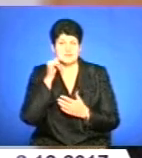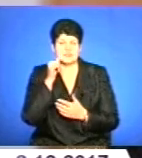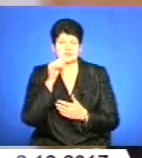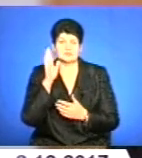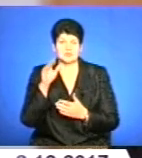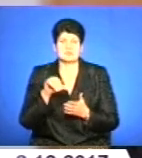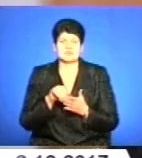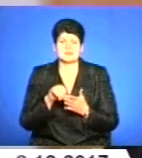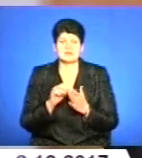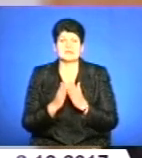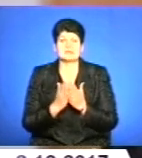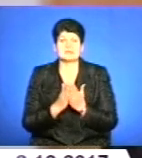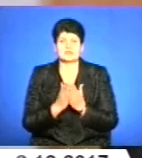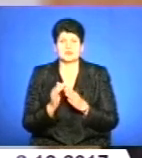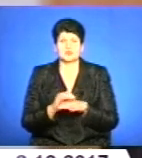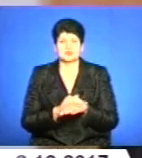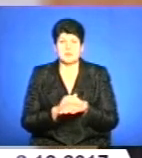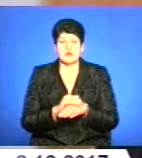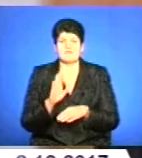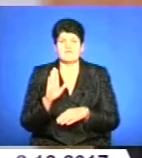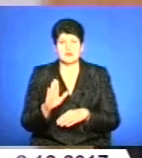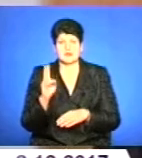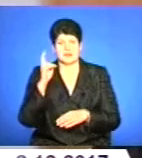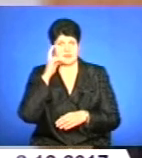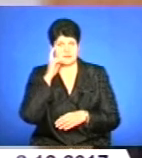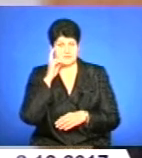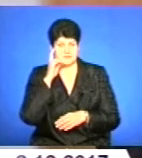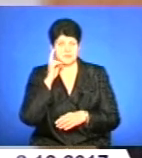будемо представляти книгу «Добра в Києві».